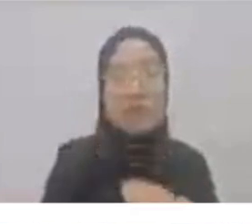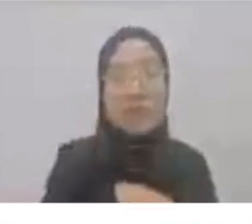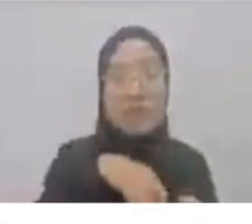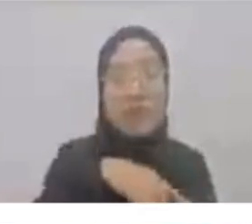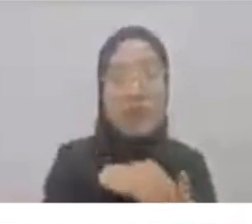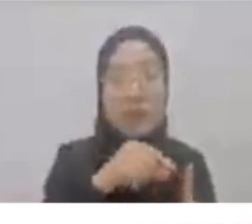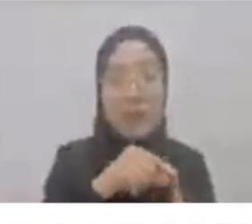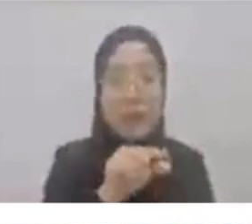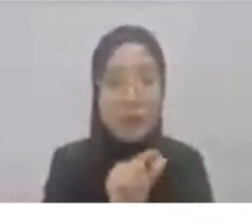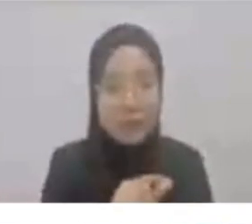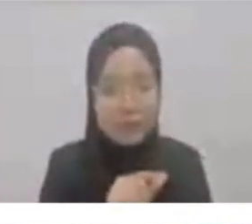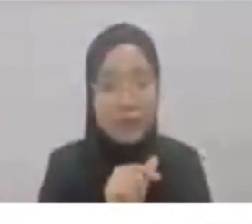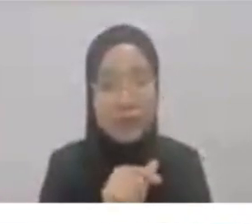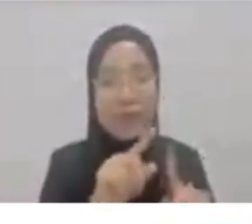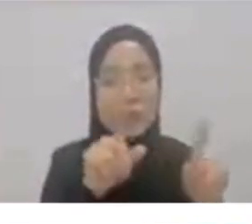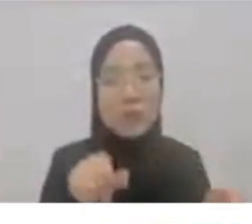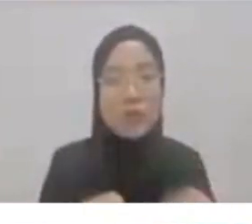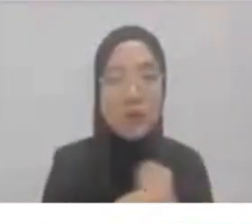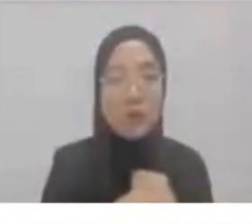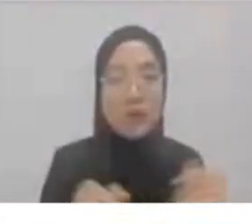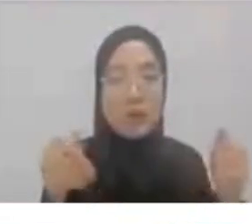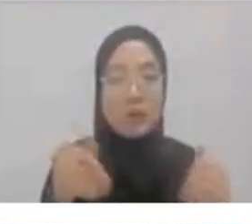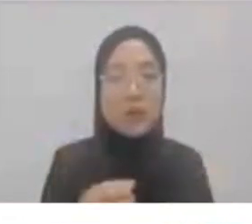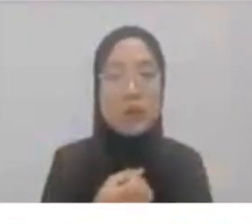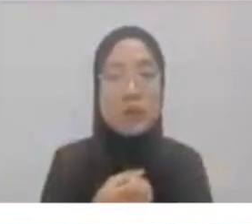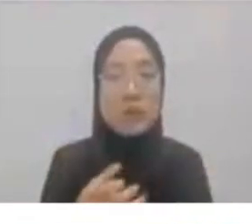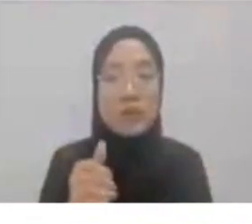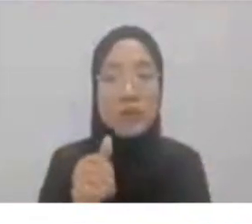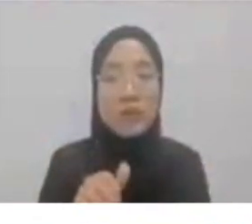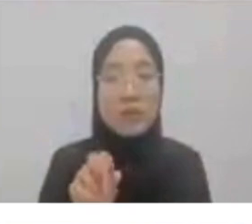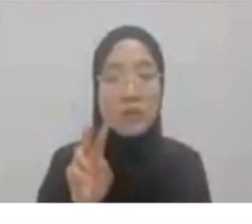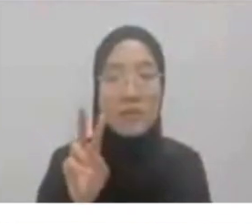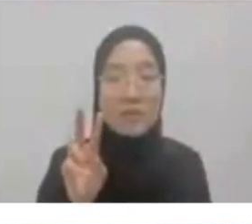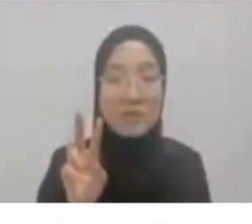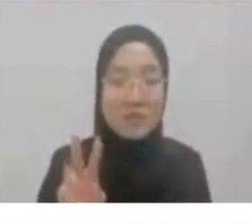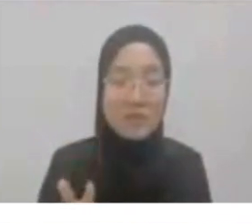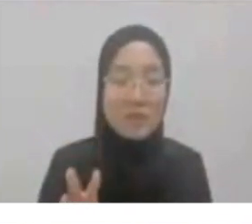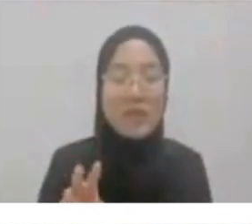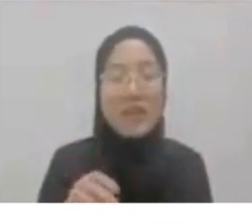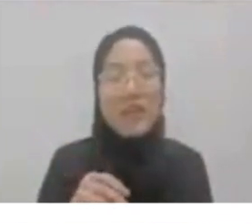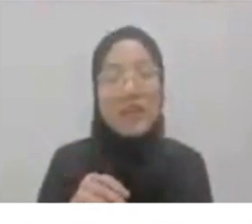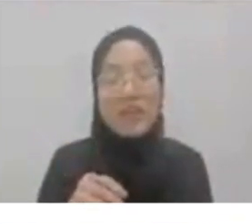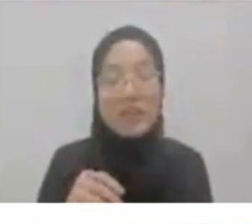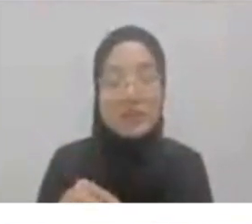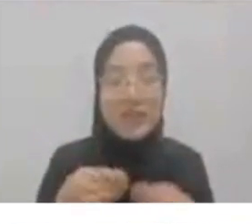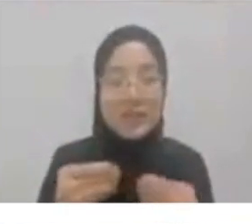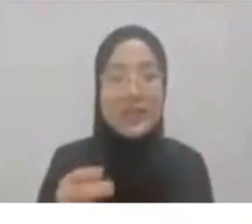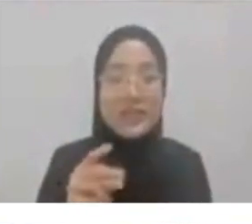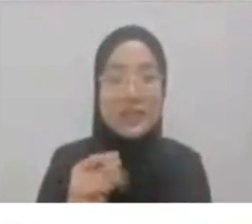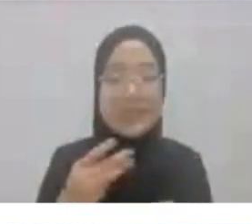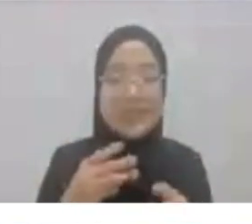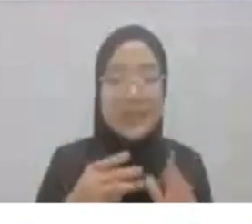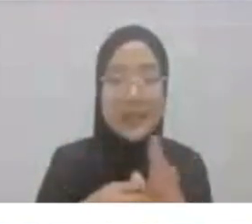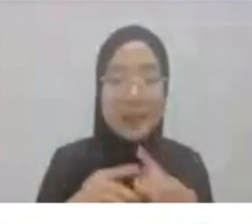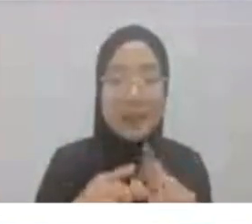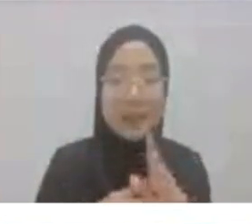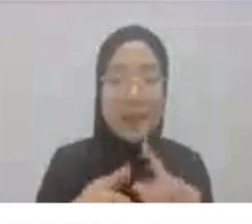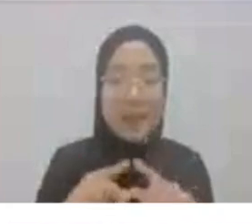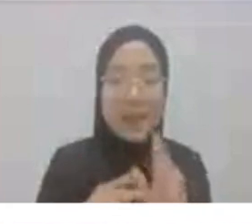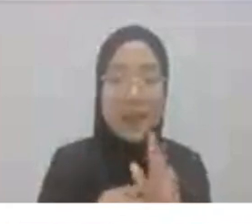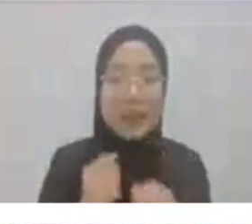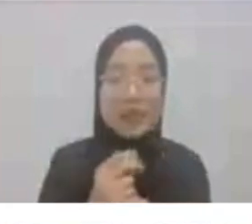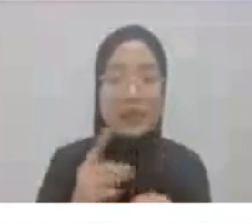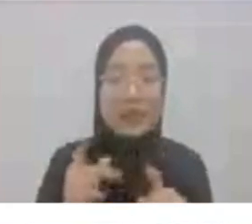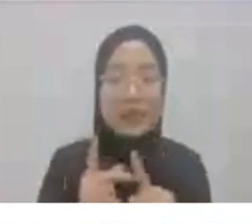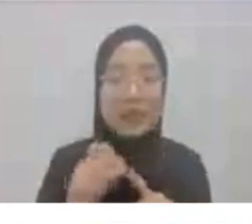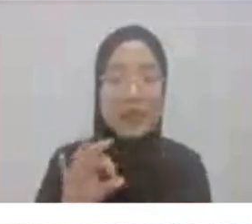berdasarkan surat kuasa khusus nomor 62 dan seterusnya 29 April 2004 memberikan kuasa kepada reman Nugroho dan K semuanya adalah advokat dan